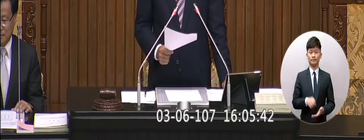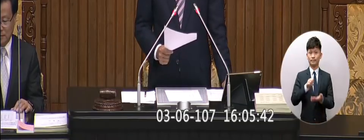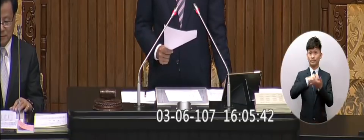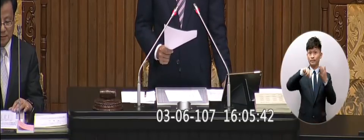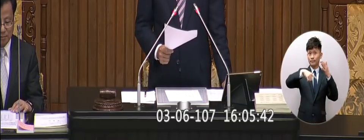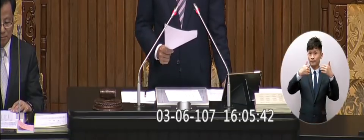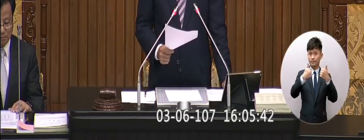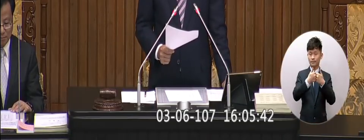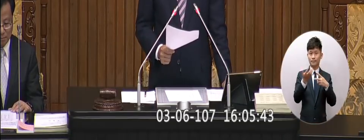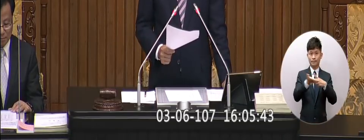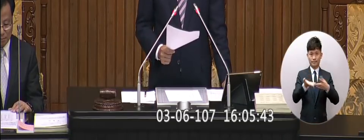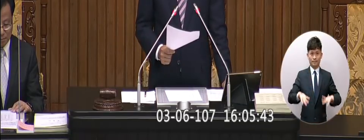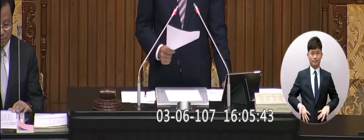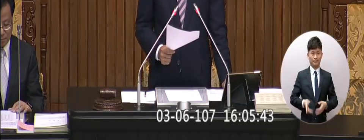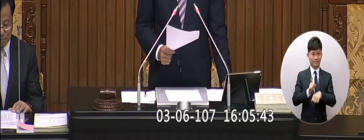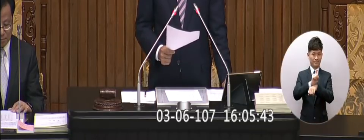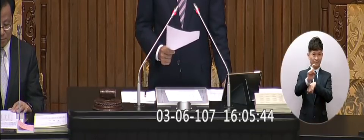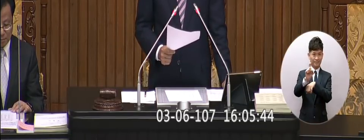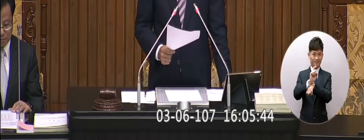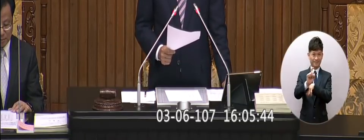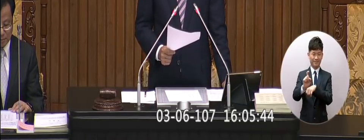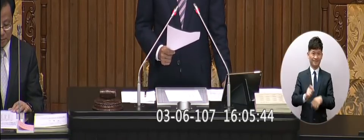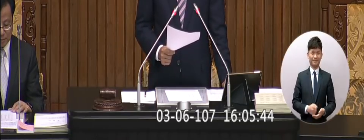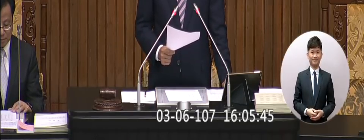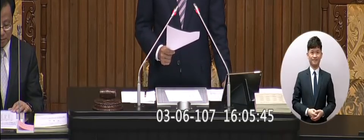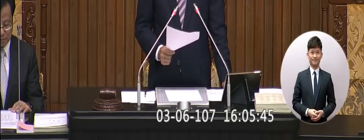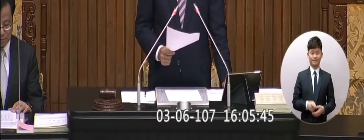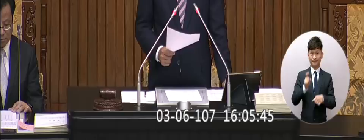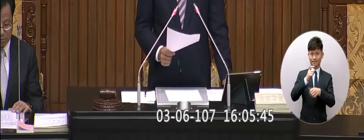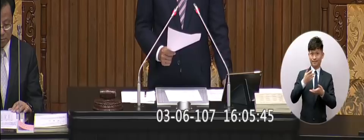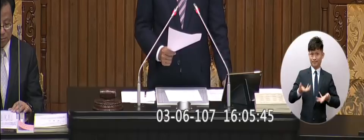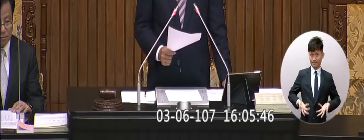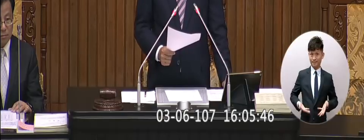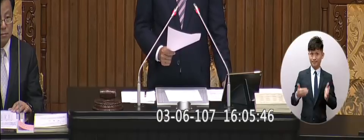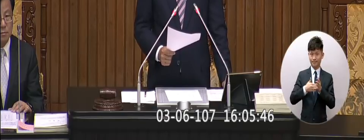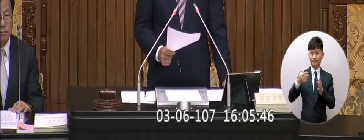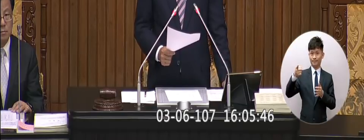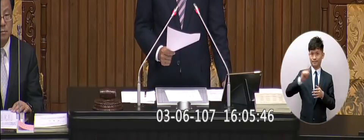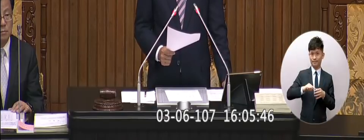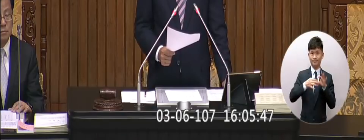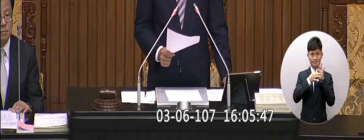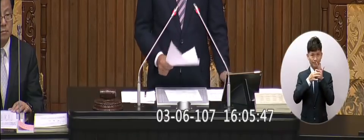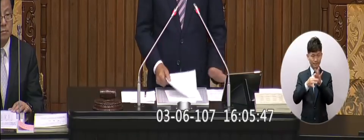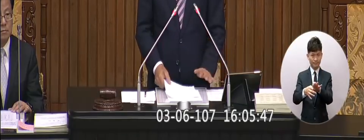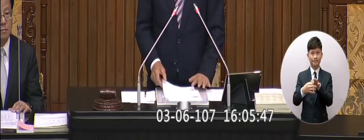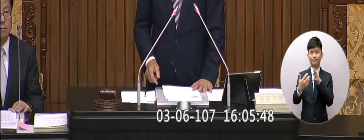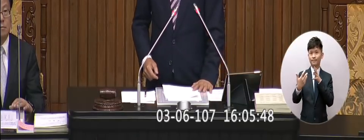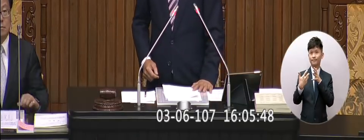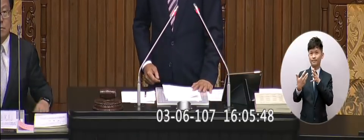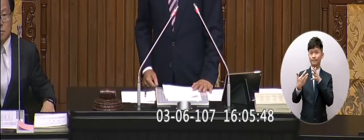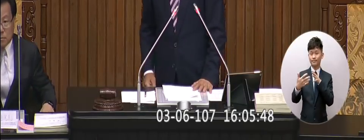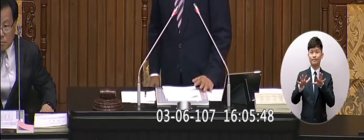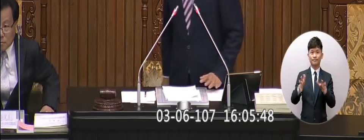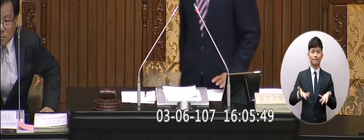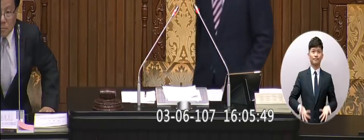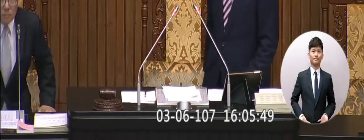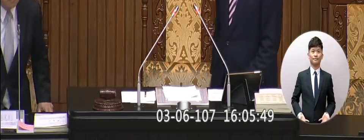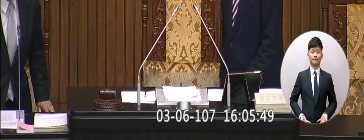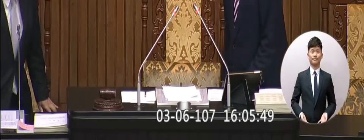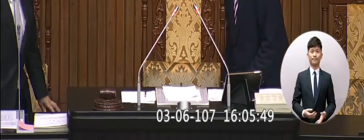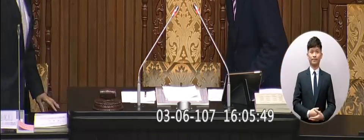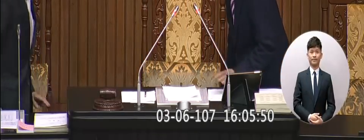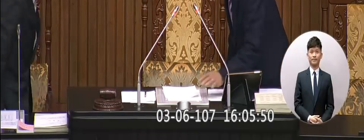报院会休息十分钟，休息之后继续进行质询，现在休息。